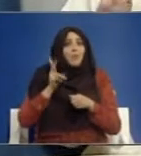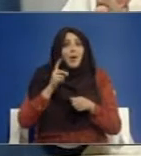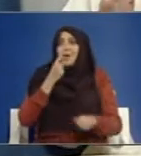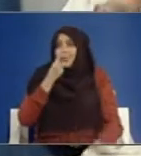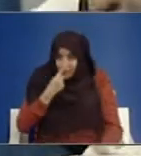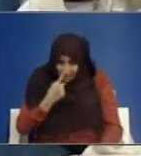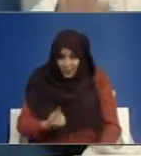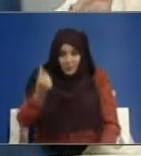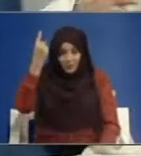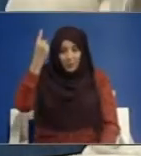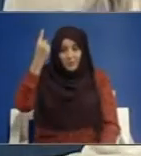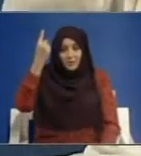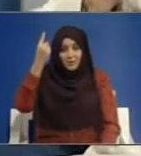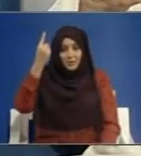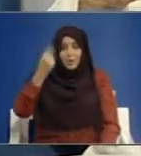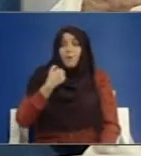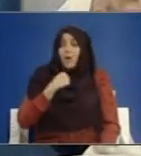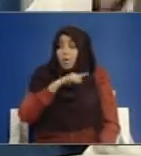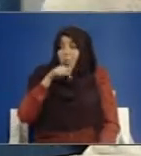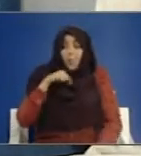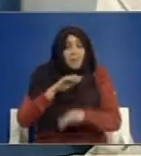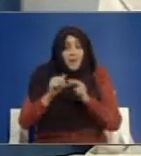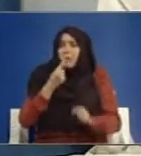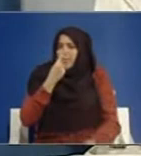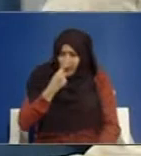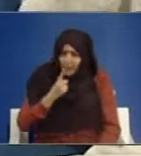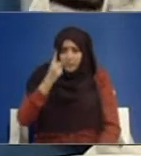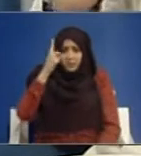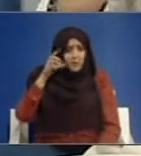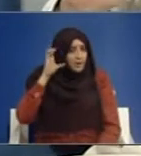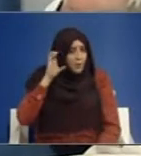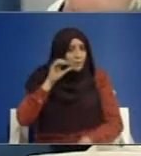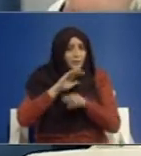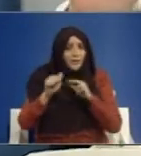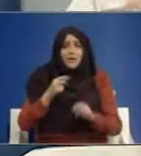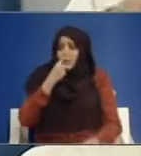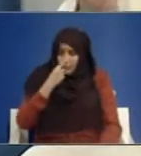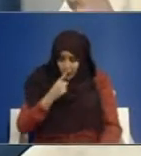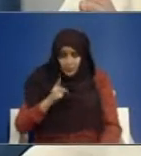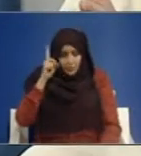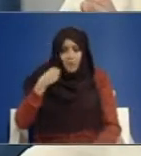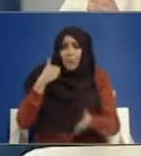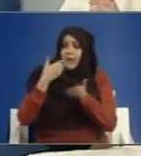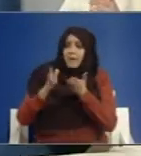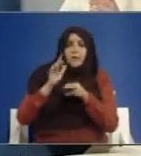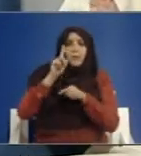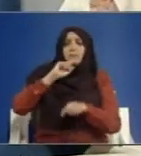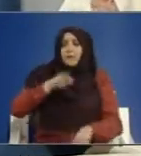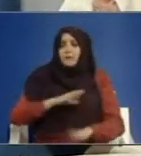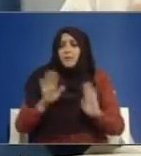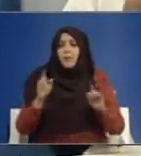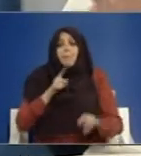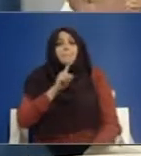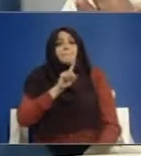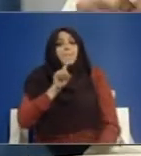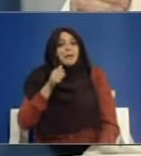نمتثل نفعل طاعة لله ونترك طاعة لله في كلا الحالتين. ليس الذكر فقط باللسان